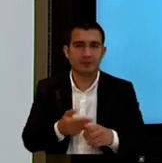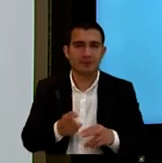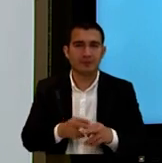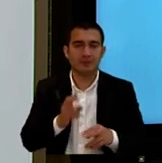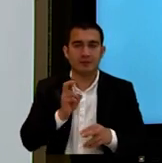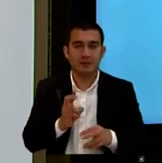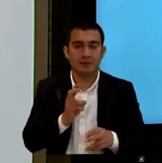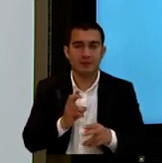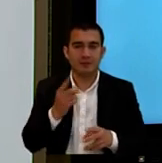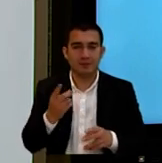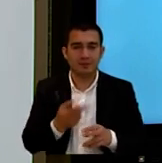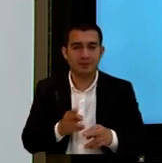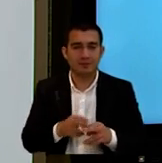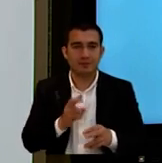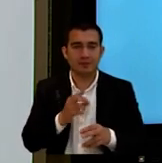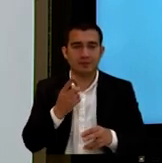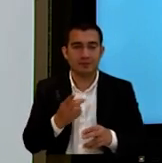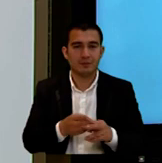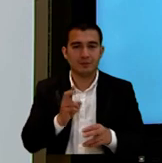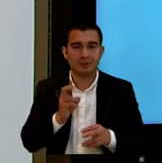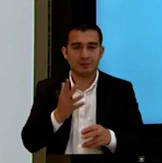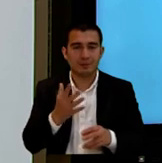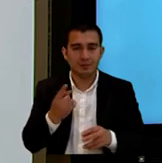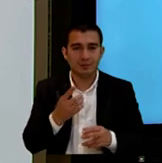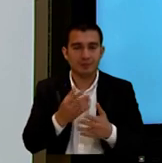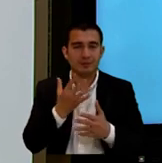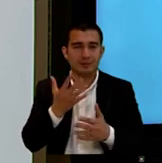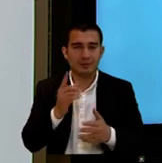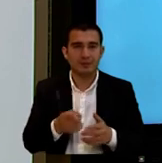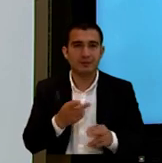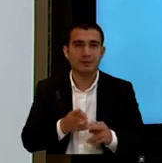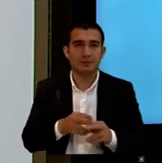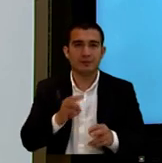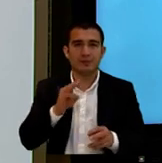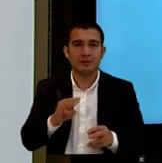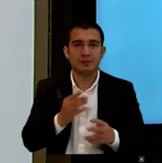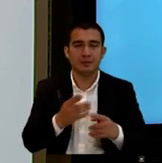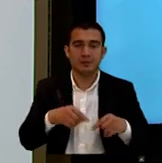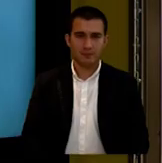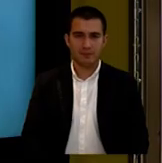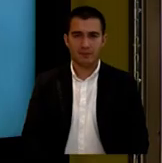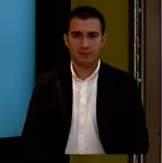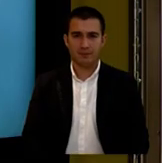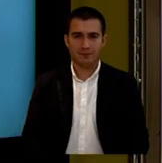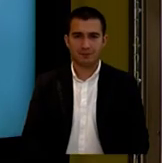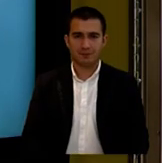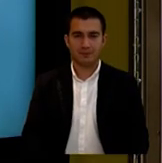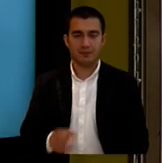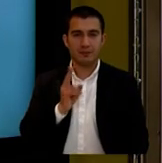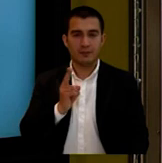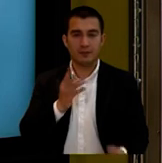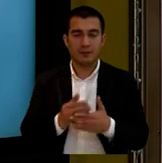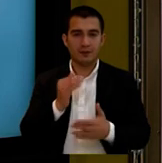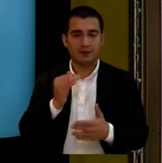B1 barobar B1K ko'paytirilgan tangens fi formulasidan foydalanamiz. Kosinus